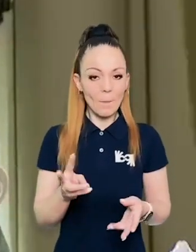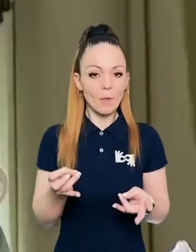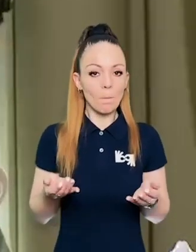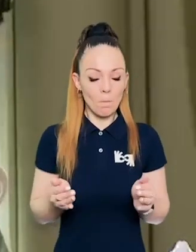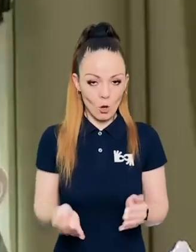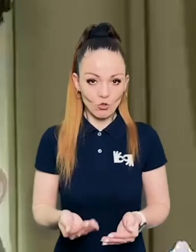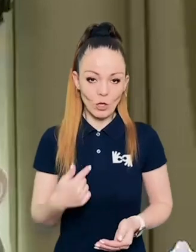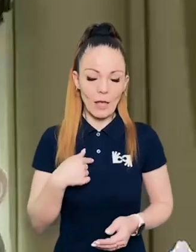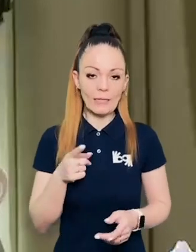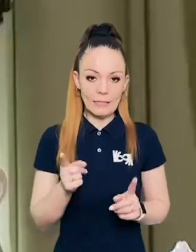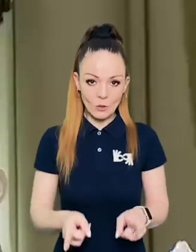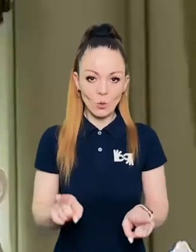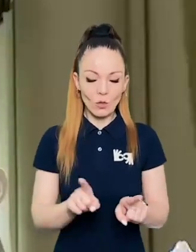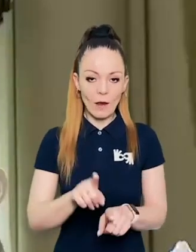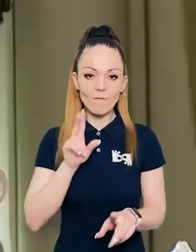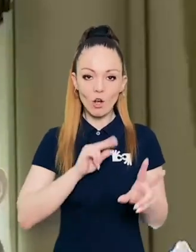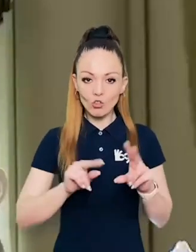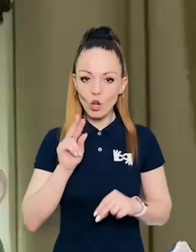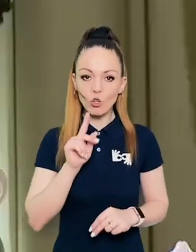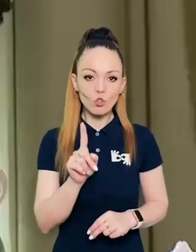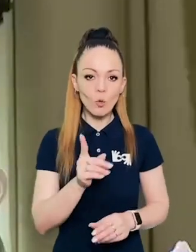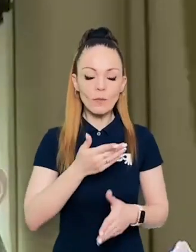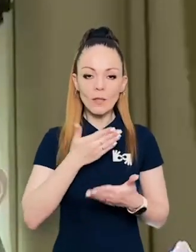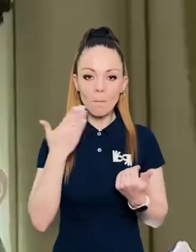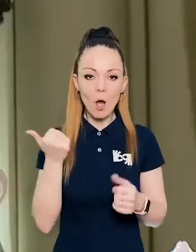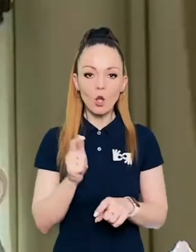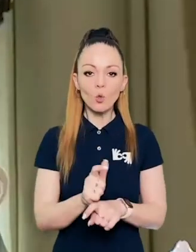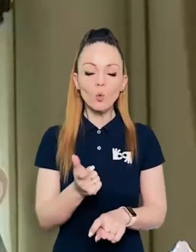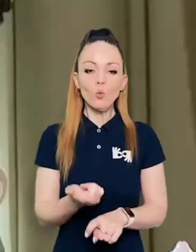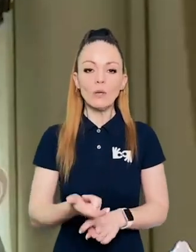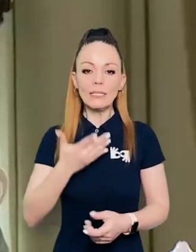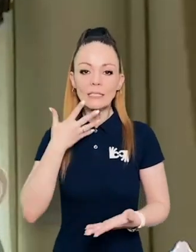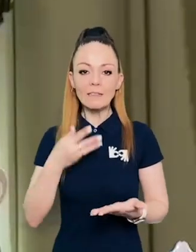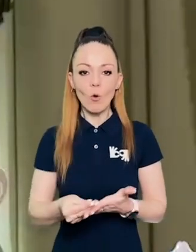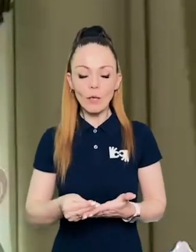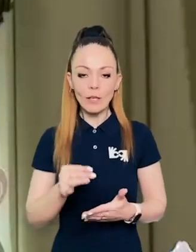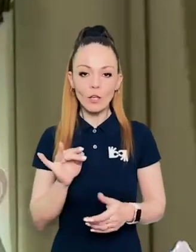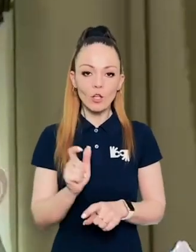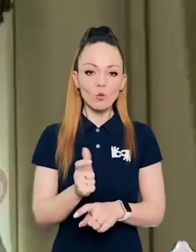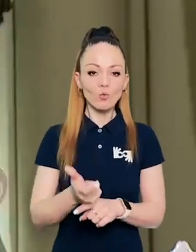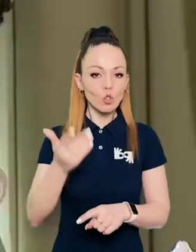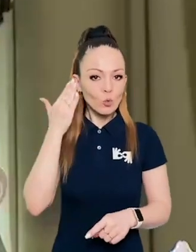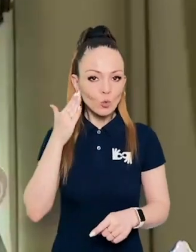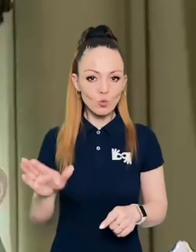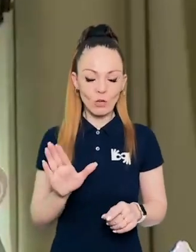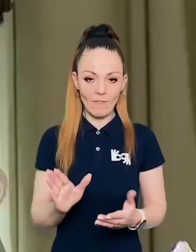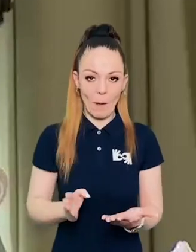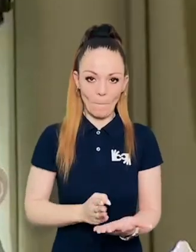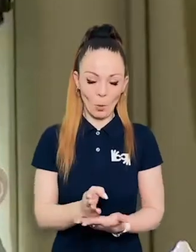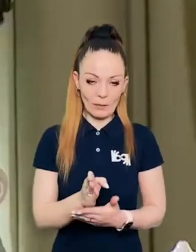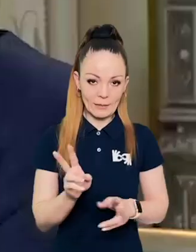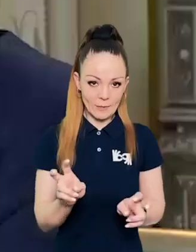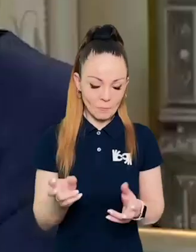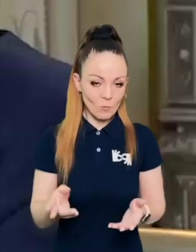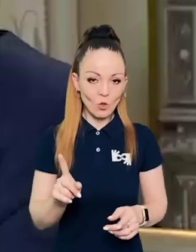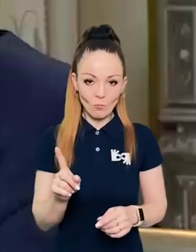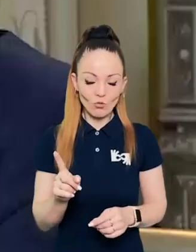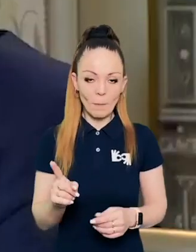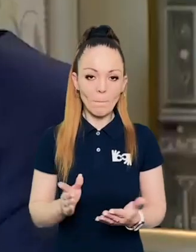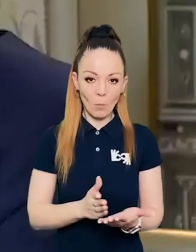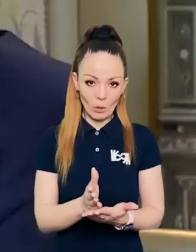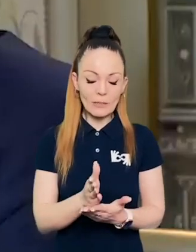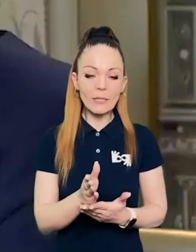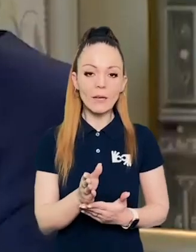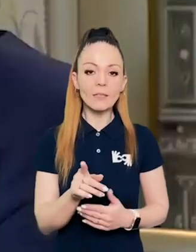менш, якщо я дійсно так вважаю, що немає дуже своїх і немає дуже чужих в політиці. Тому